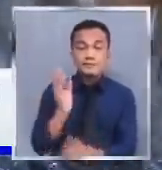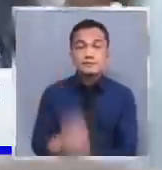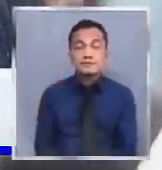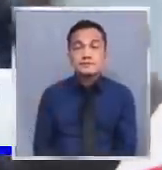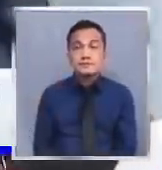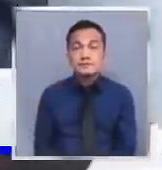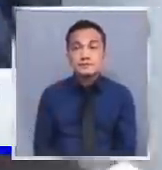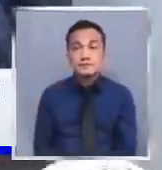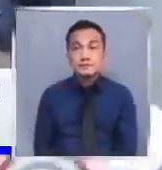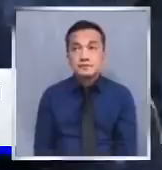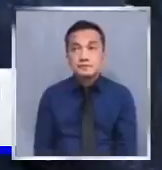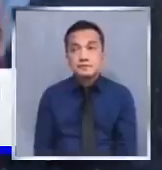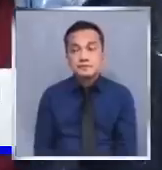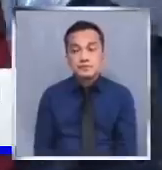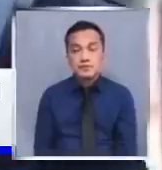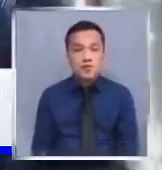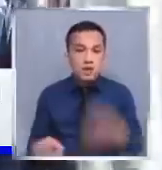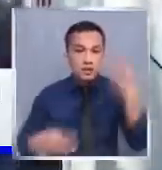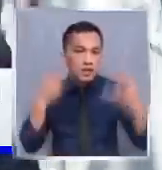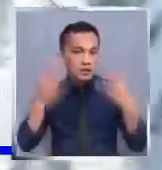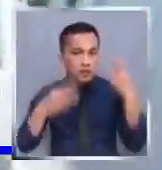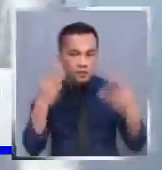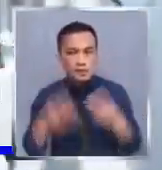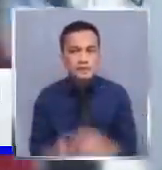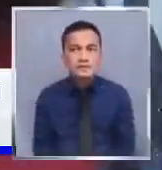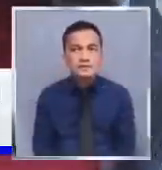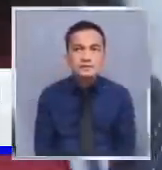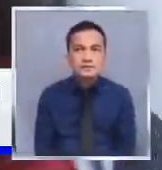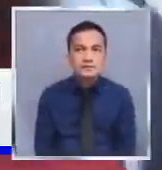dito. Nagwawala. Okay, mga...